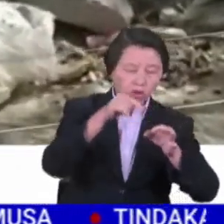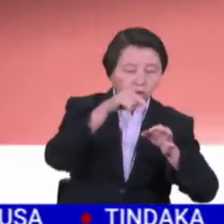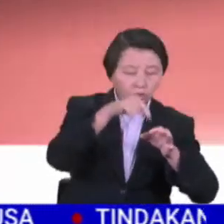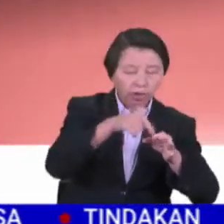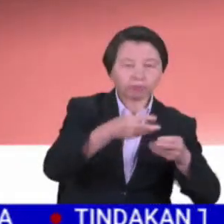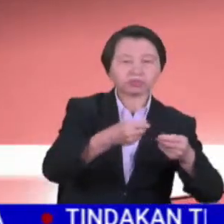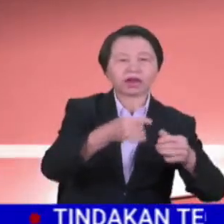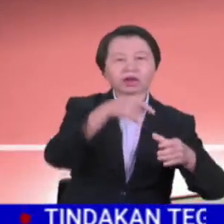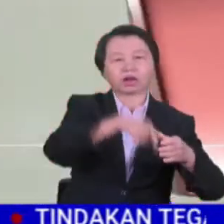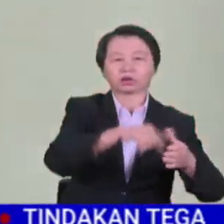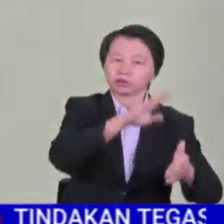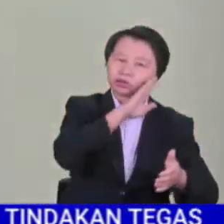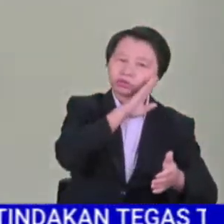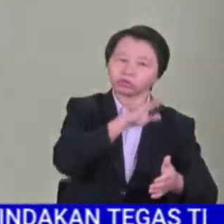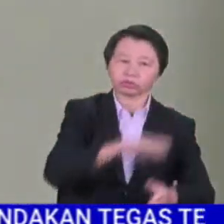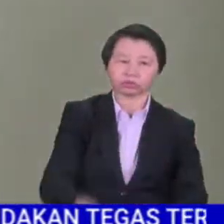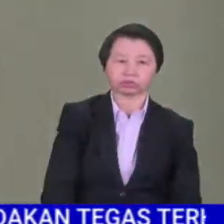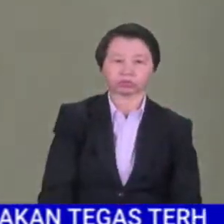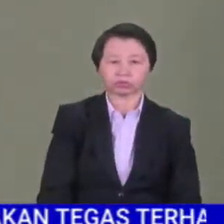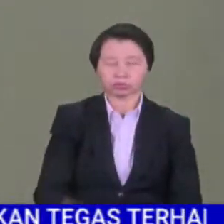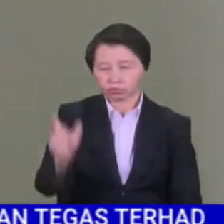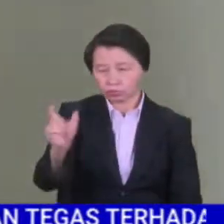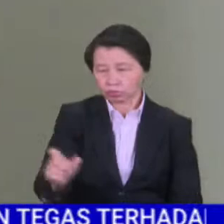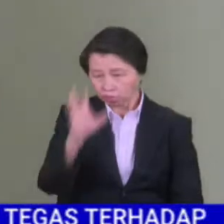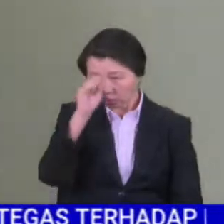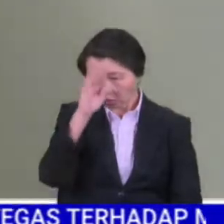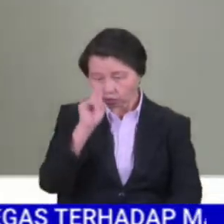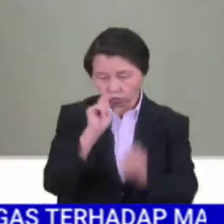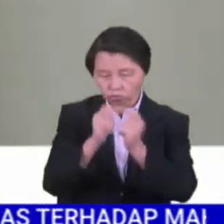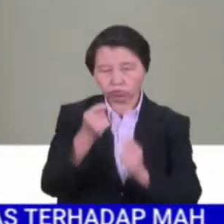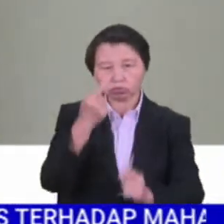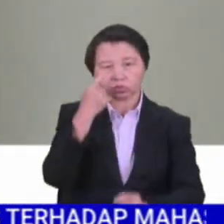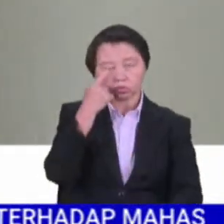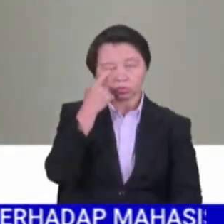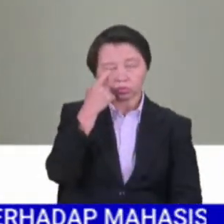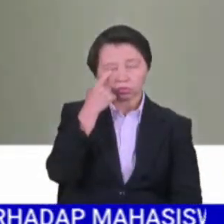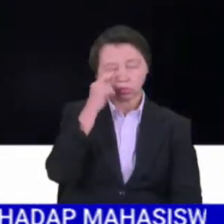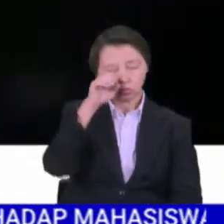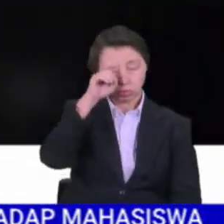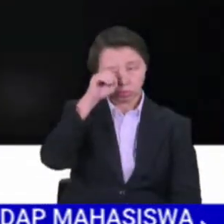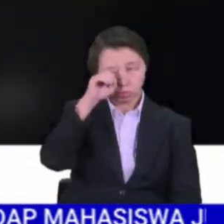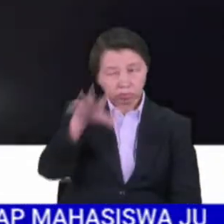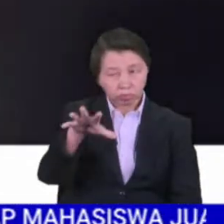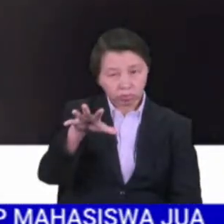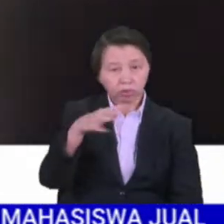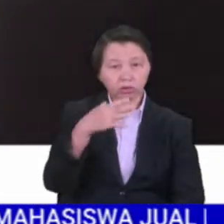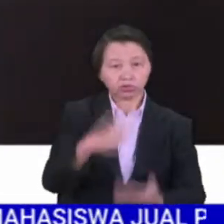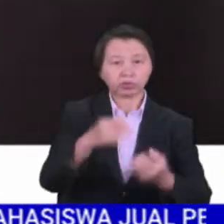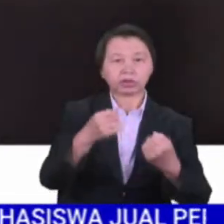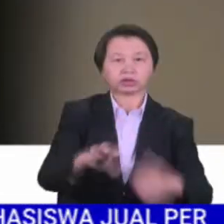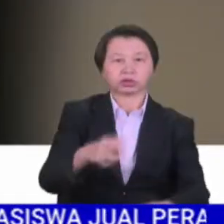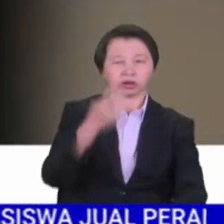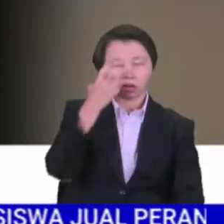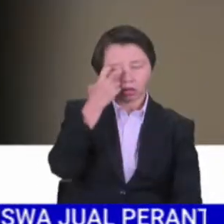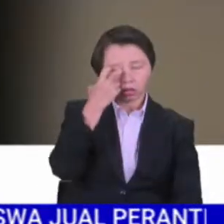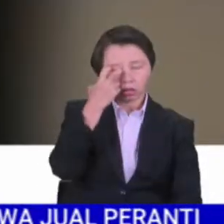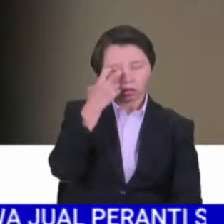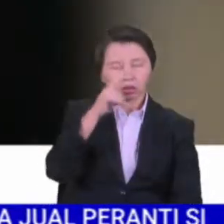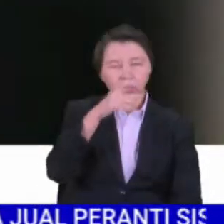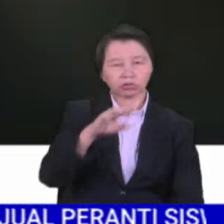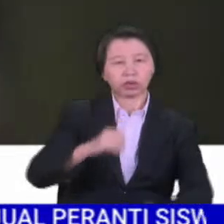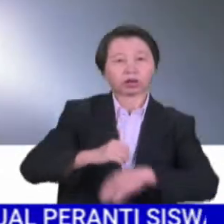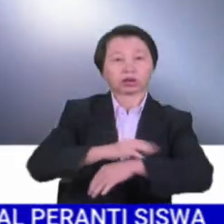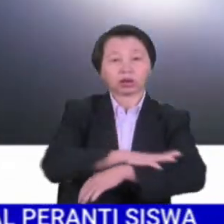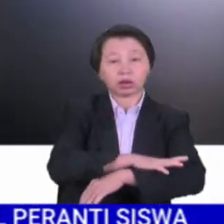dalam tanah. Seorang lelaki mengubah mata kanannya menjadi lampu suluh selepas kehilangan akibat